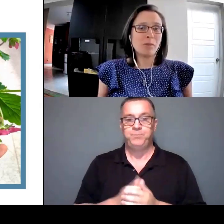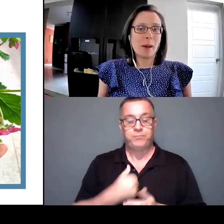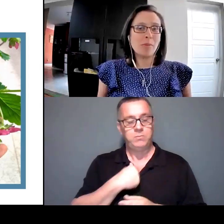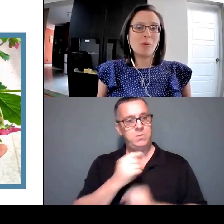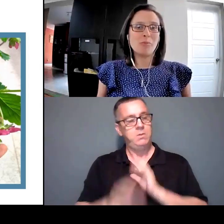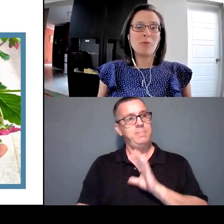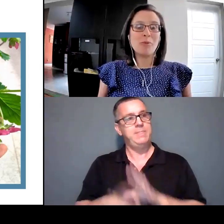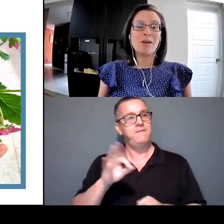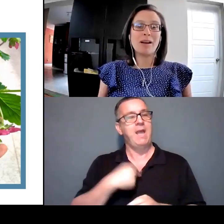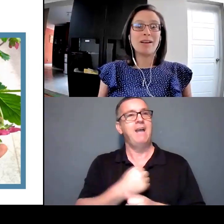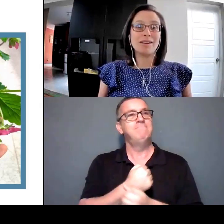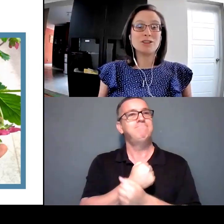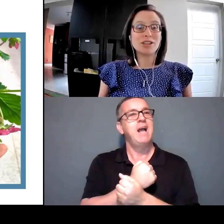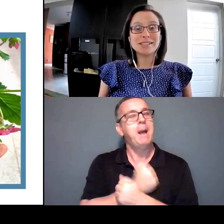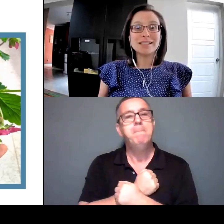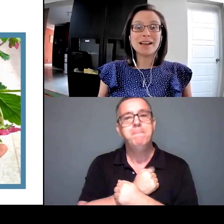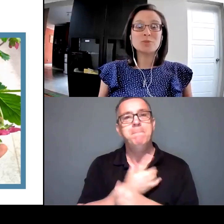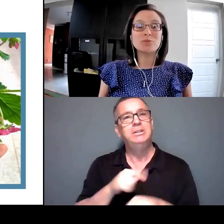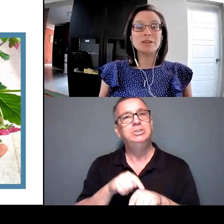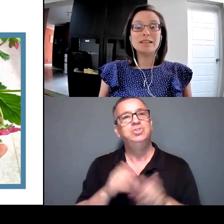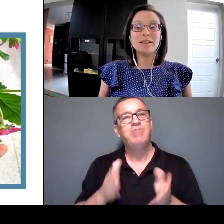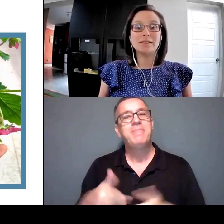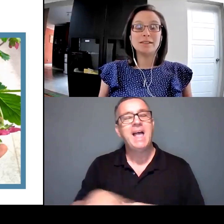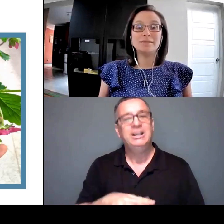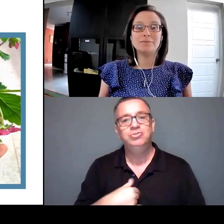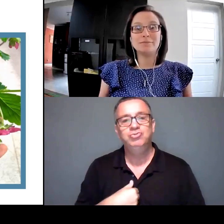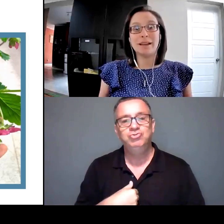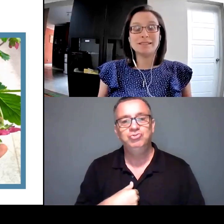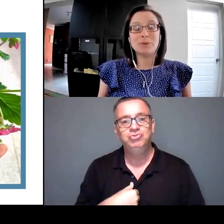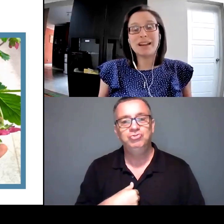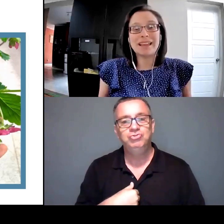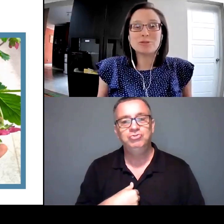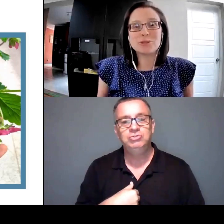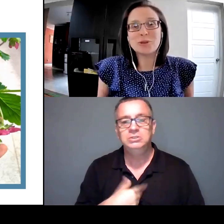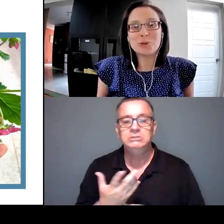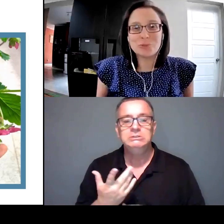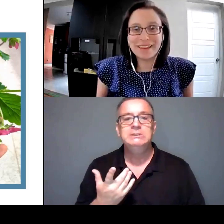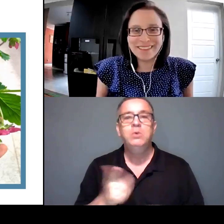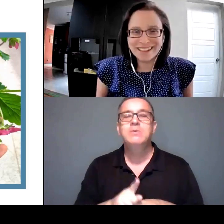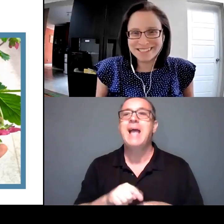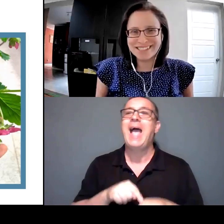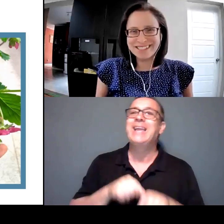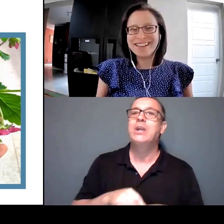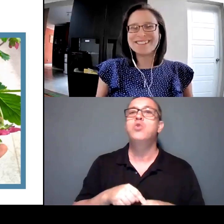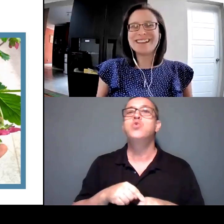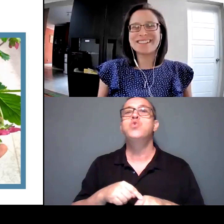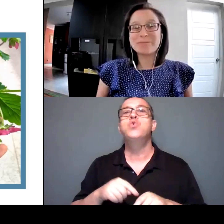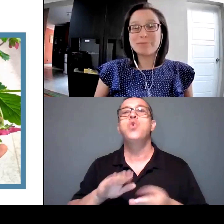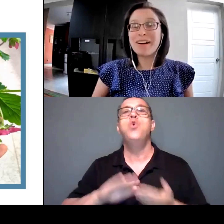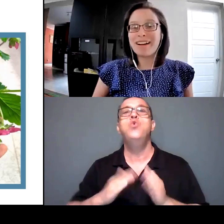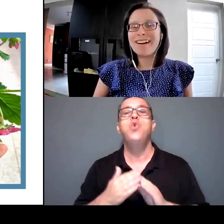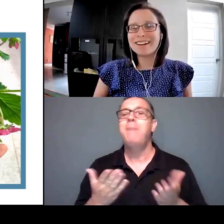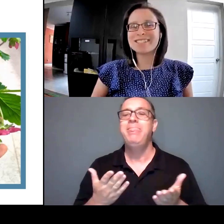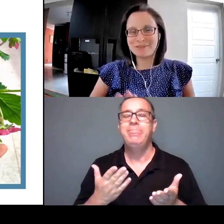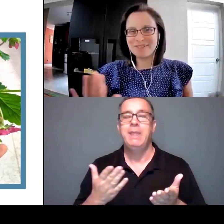découvert mon amour pour le jardinage, puis c'est pas l'agriculture urbaine